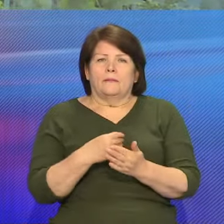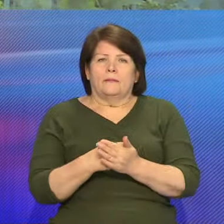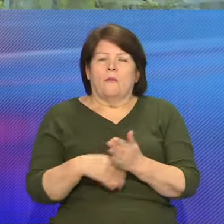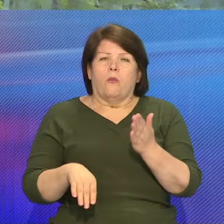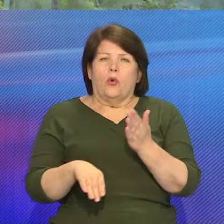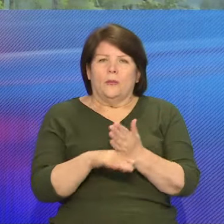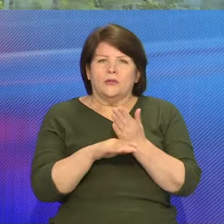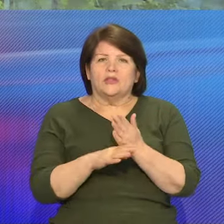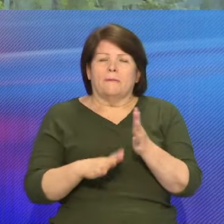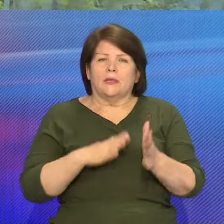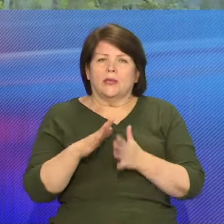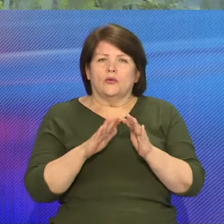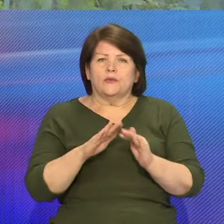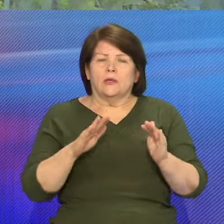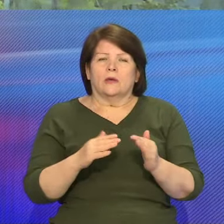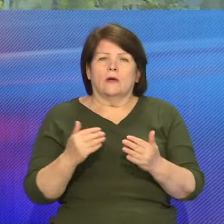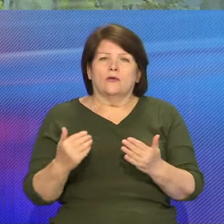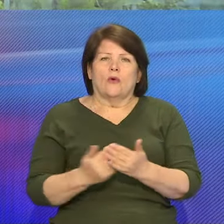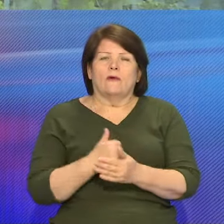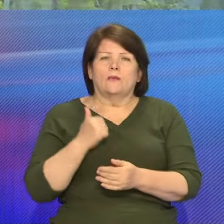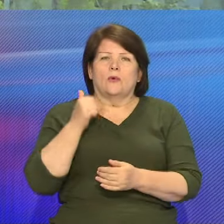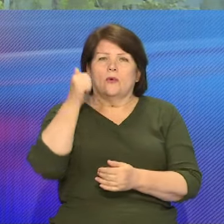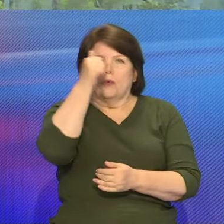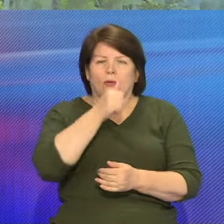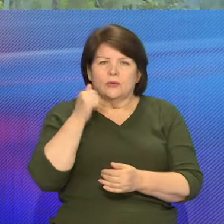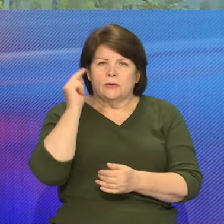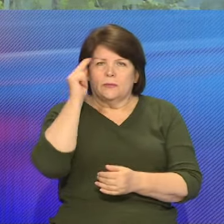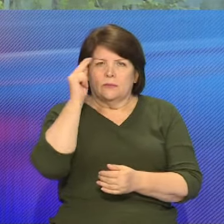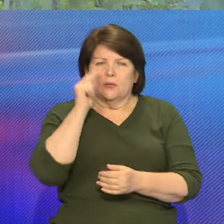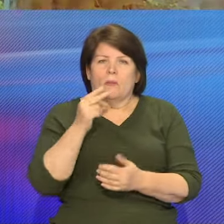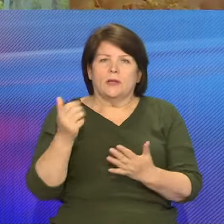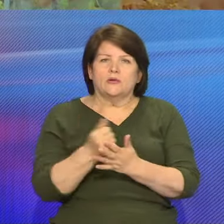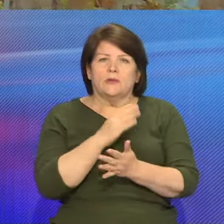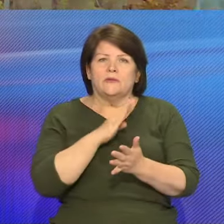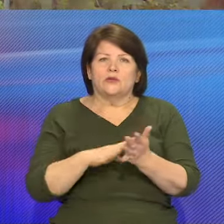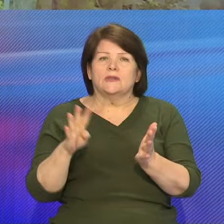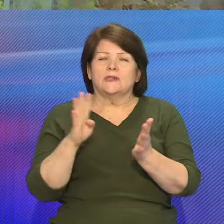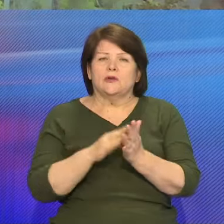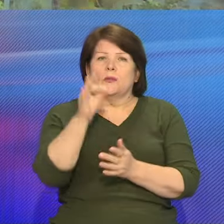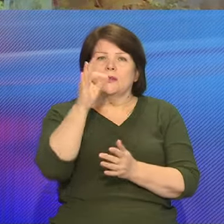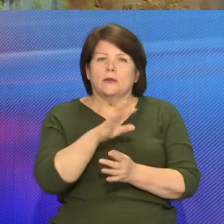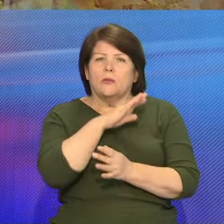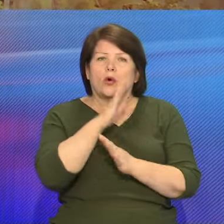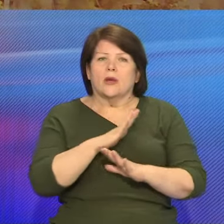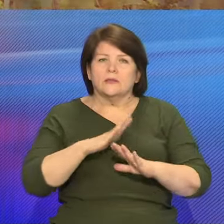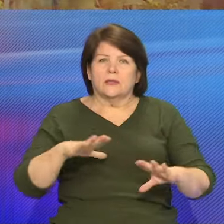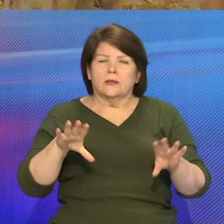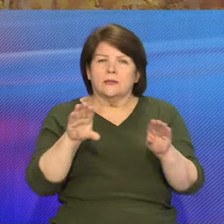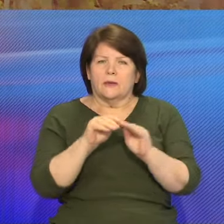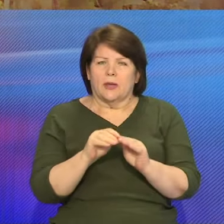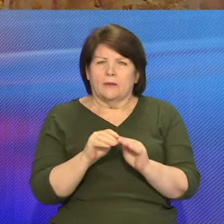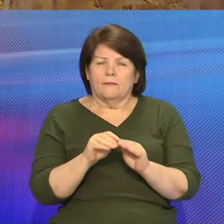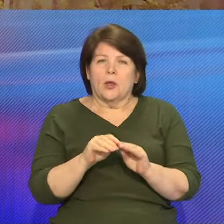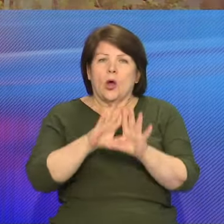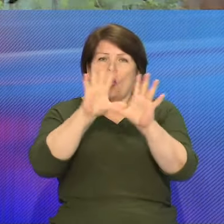Матэрыяльную дапамогу на падрыхтоўку дзяцей да навучальнага года ўжо атрымалі звыш 99% многадзетных сем'яў Гродзеншчыны.